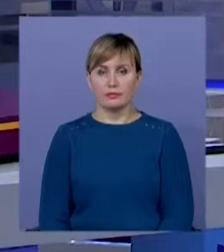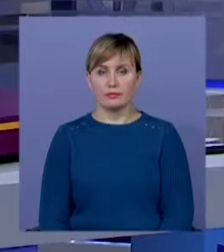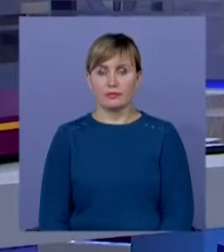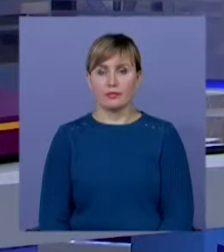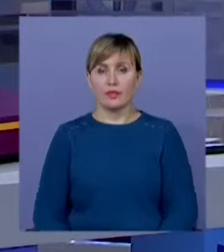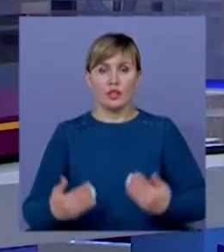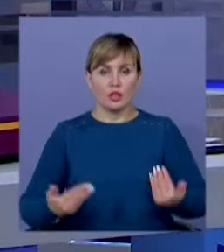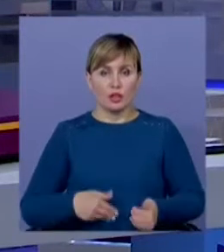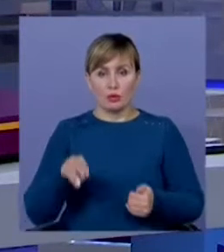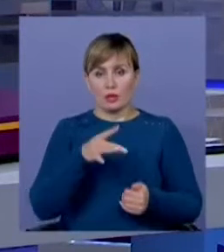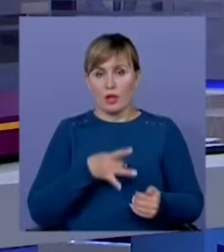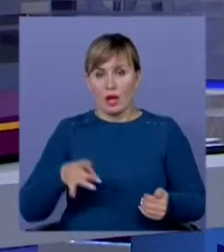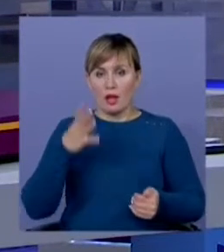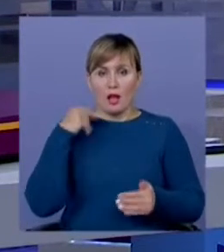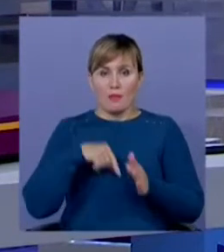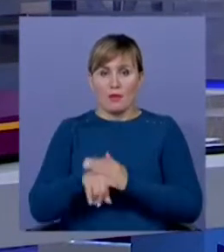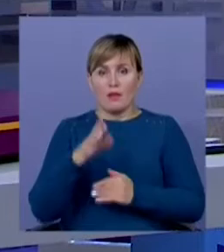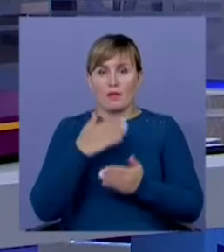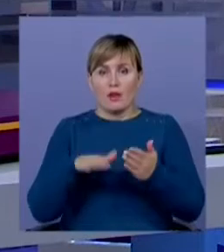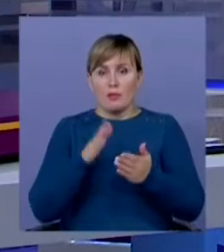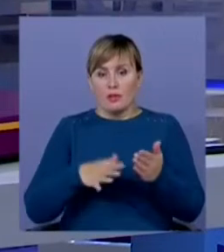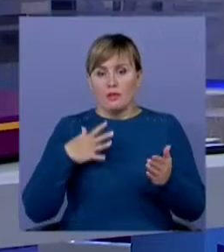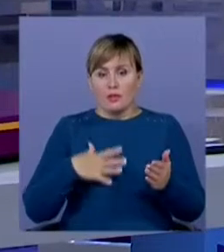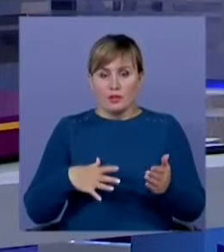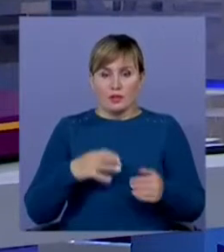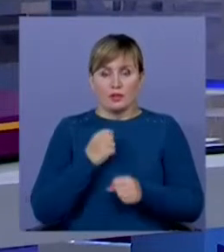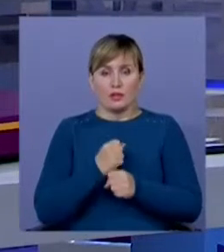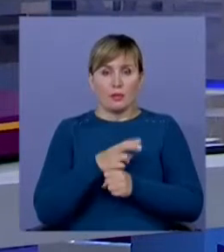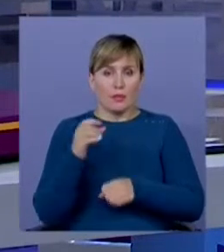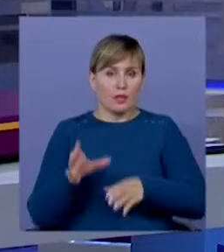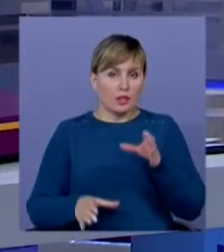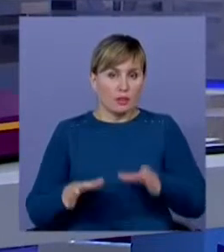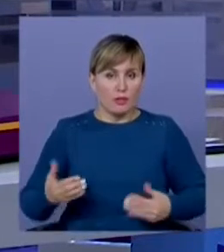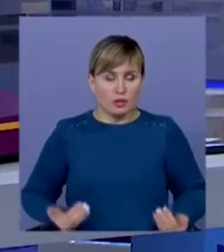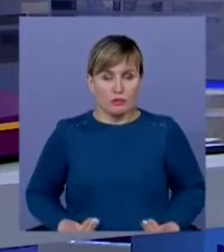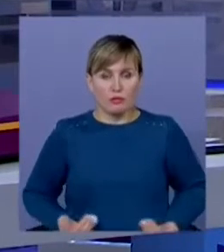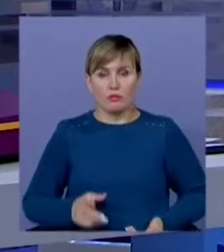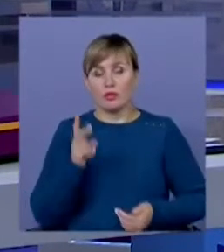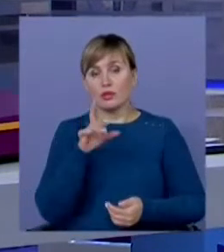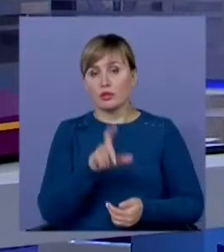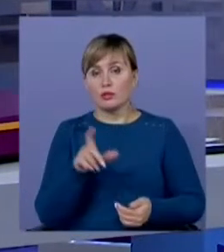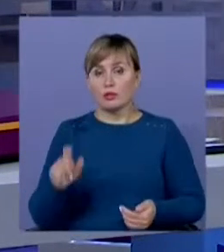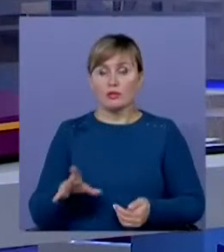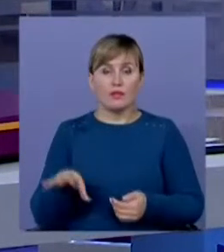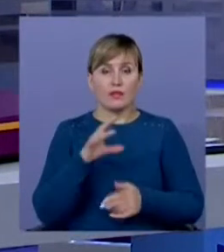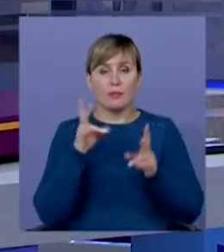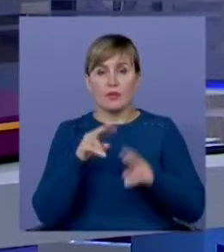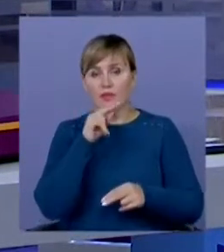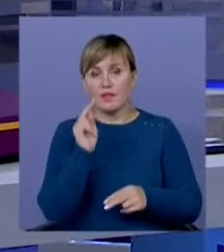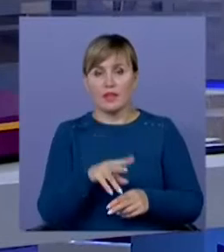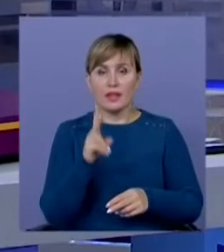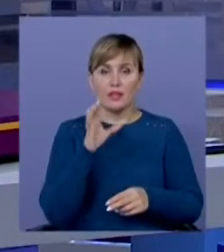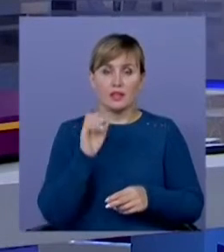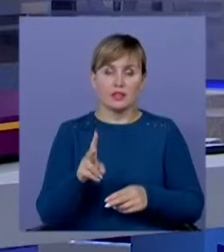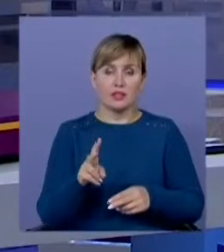А вот жители Турксибского района Алматы вообще вынуждены обходиться без отопления в квартирах. Горожане во всех бедах винят КСК